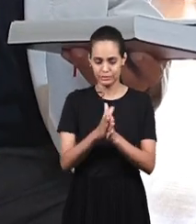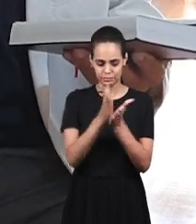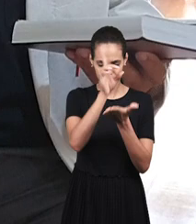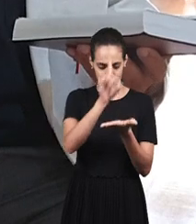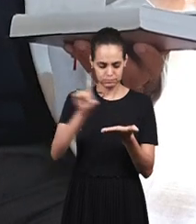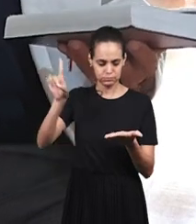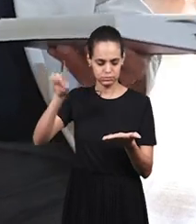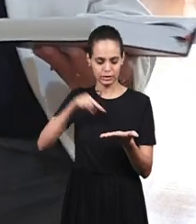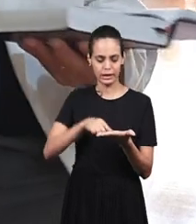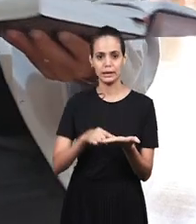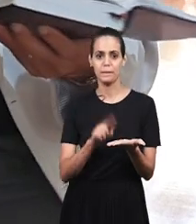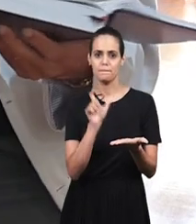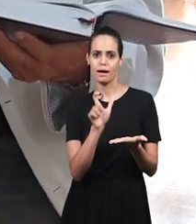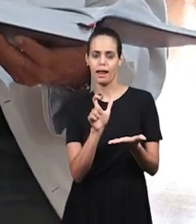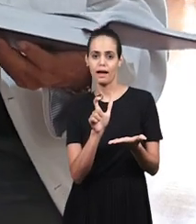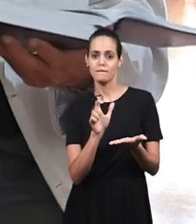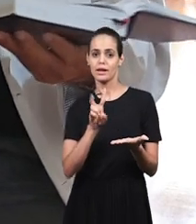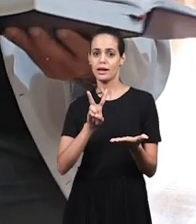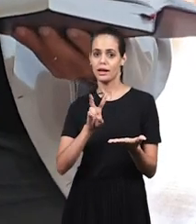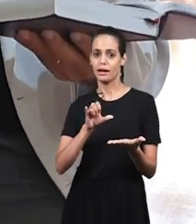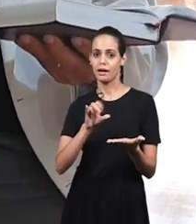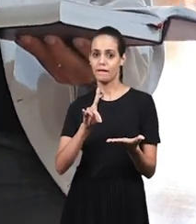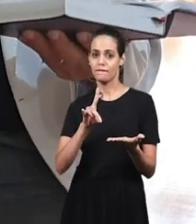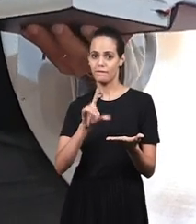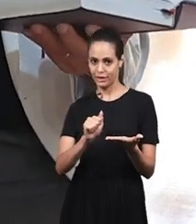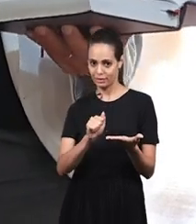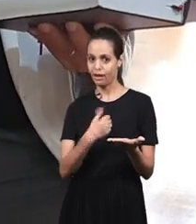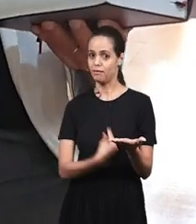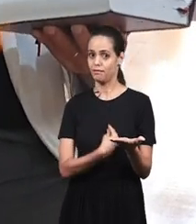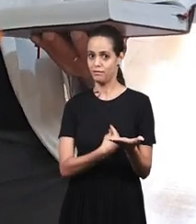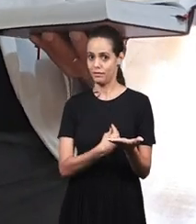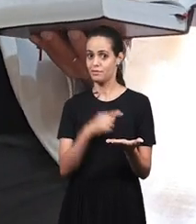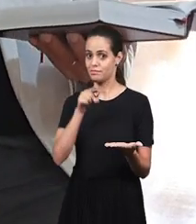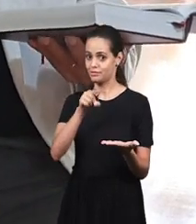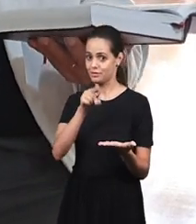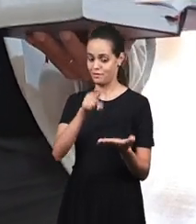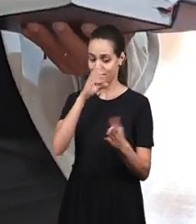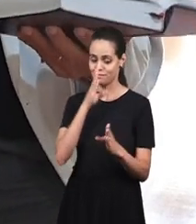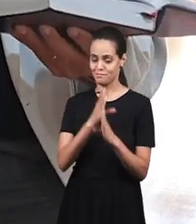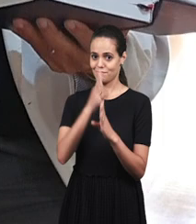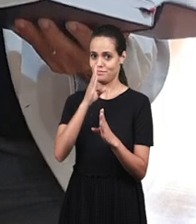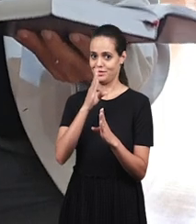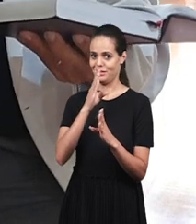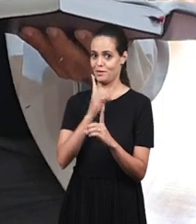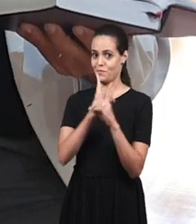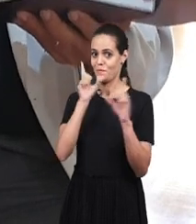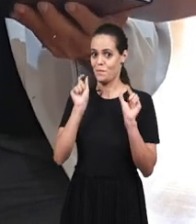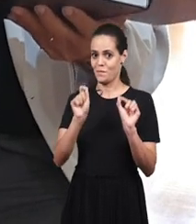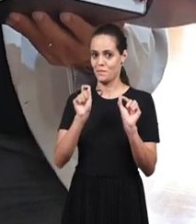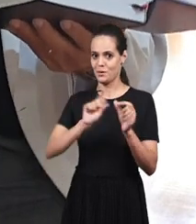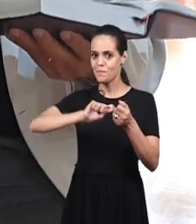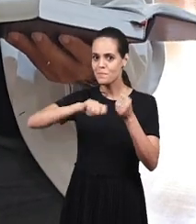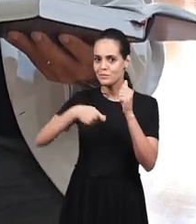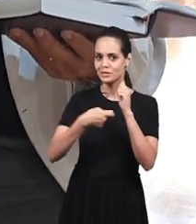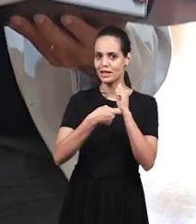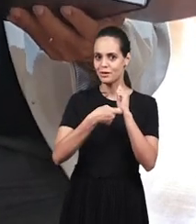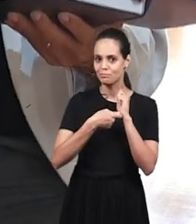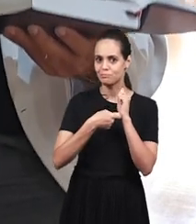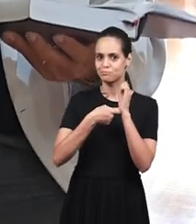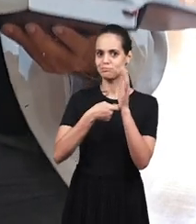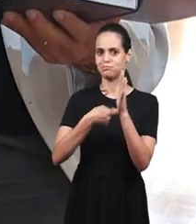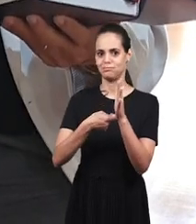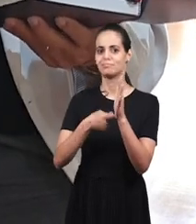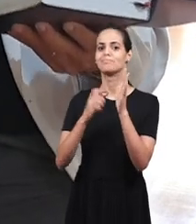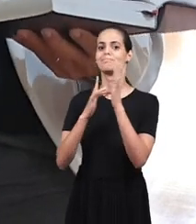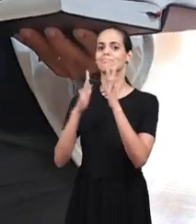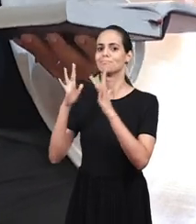Bible et vous trouvez la vie, le mot vie, vous allez voir, vous allez trouver en vérité